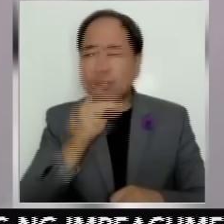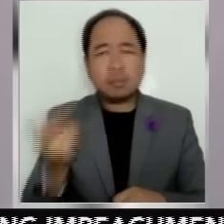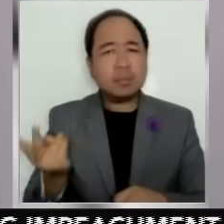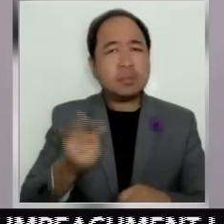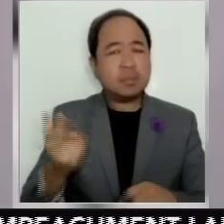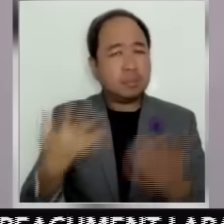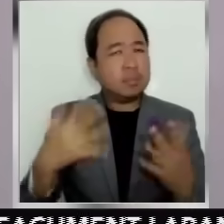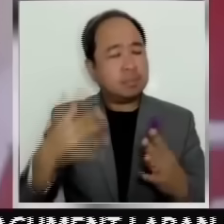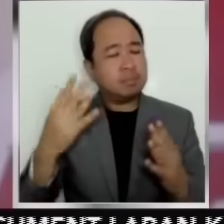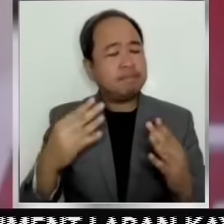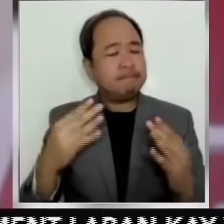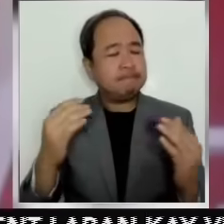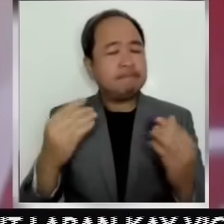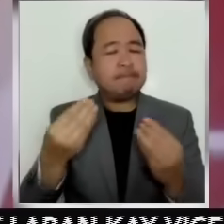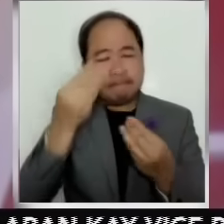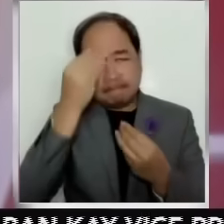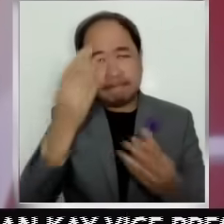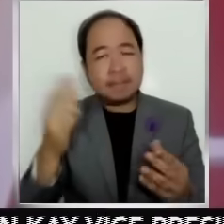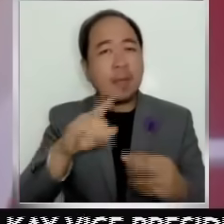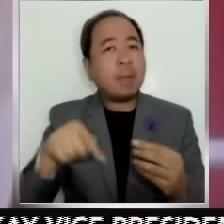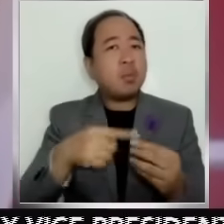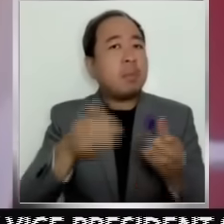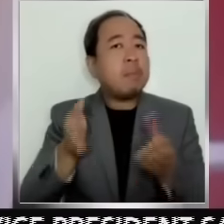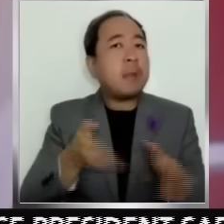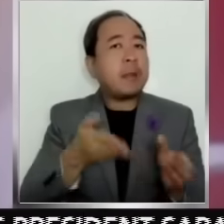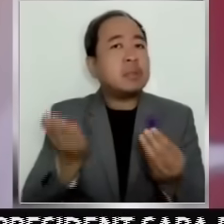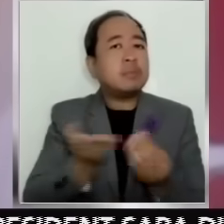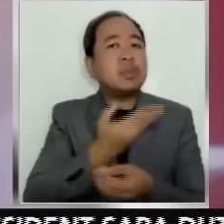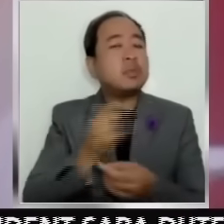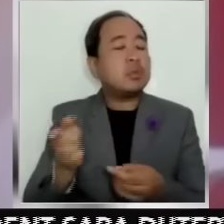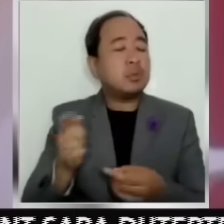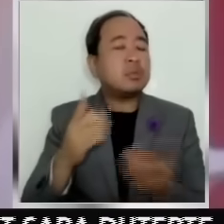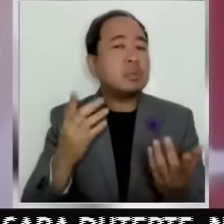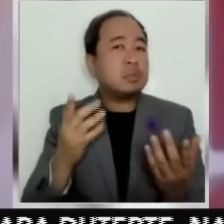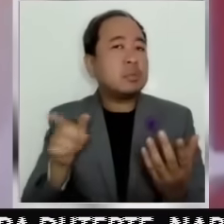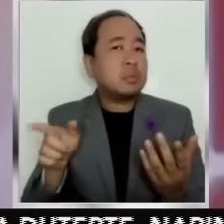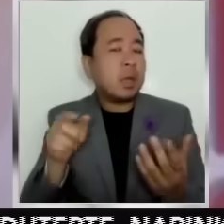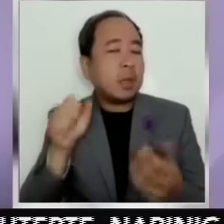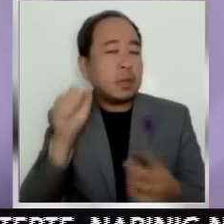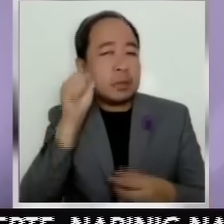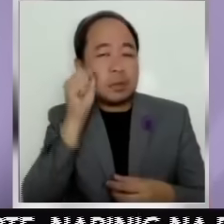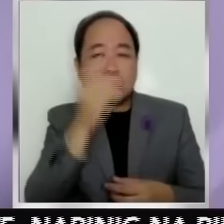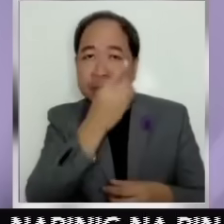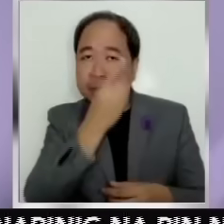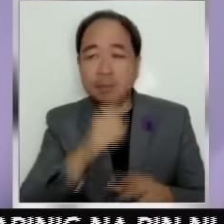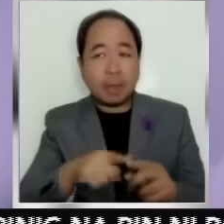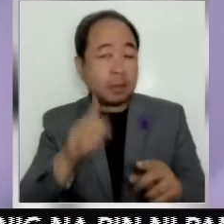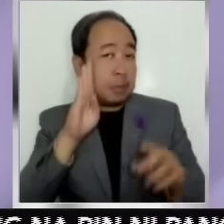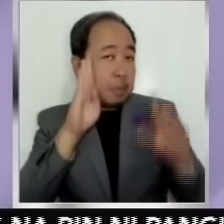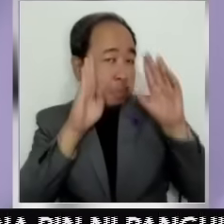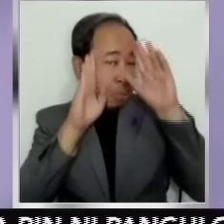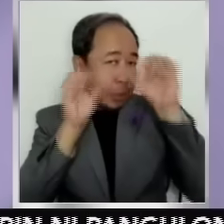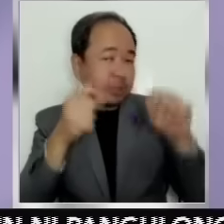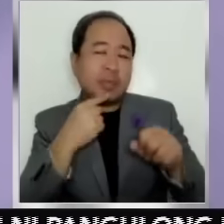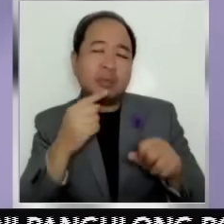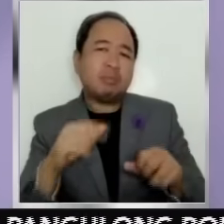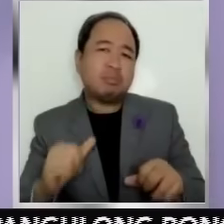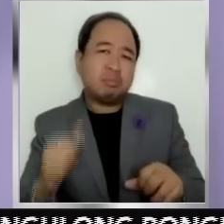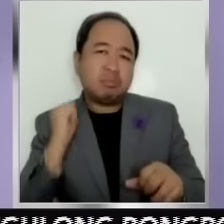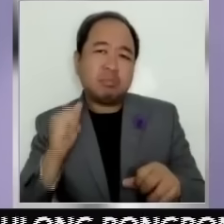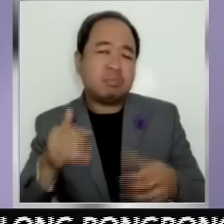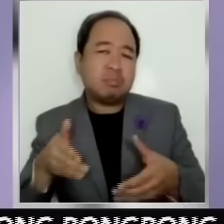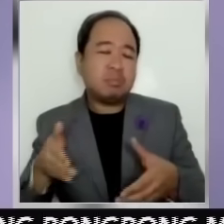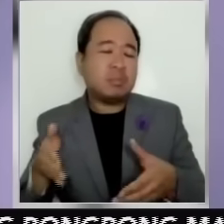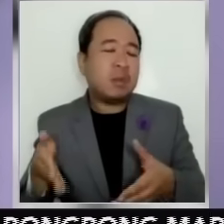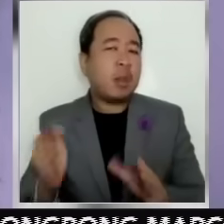pagpapa-impeach sa vice. Sabi ng Pangulo, ayaw niyang ma-impeach si Vice President Duterte. Ang vice naman, kumpiyansang tiwala pa rin sa kanya